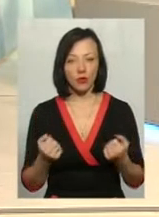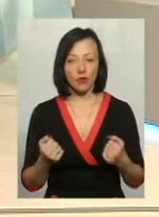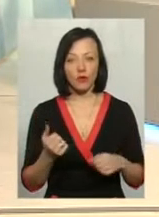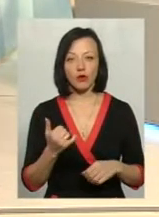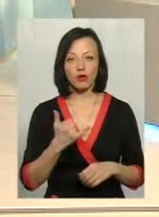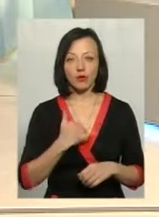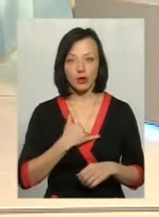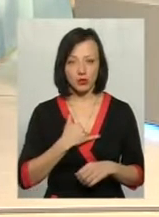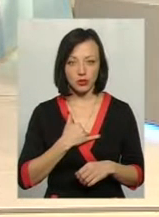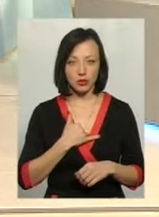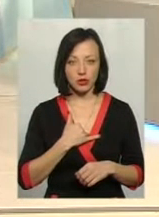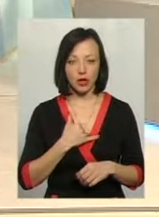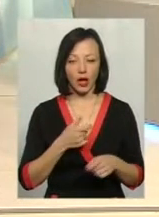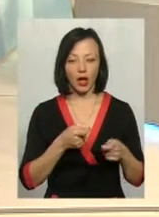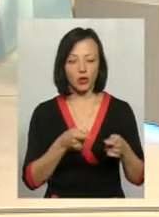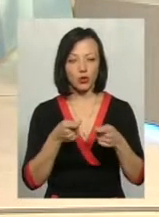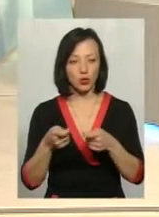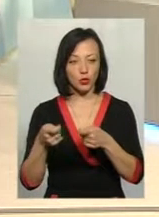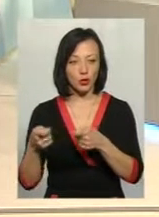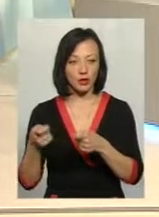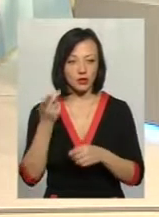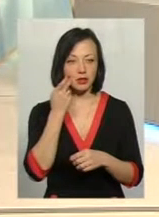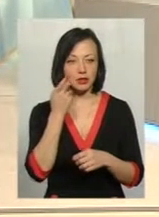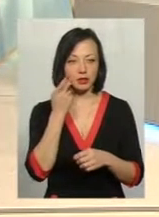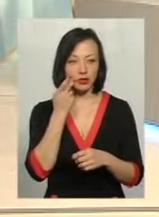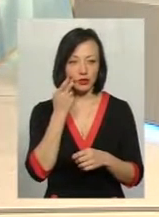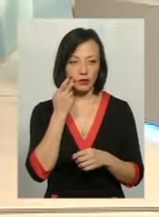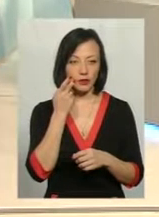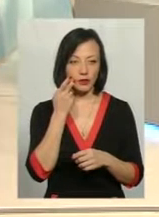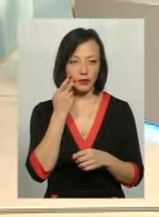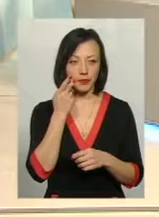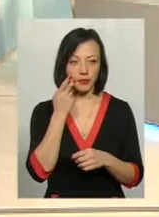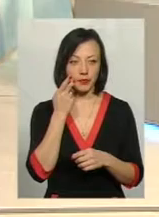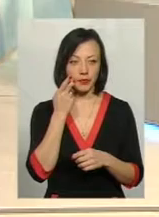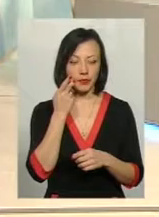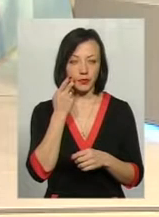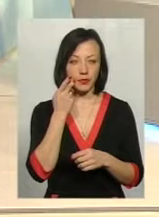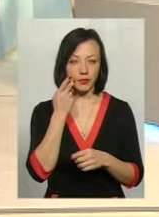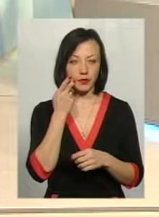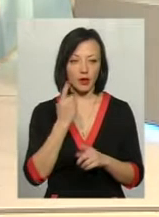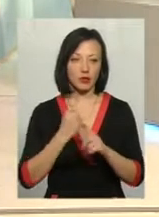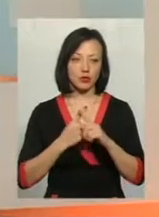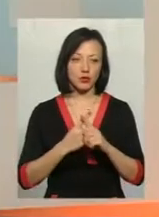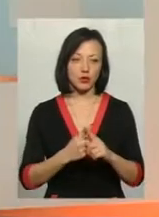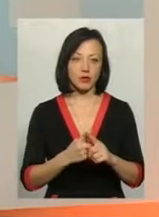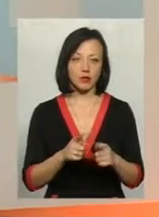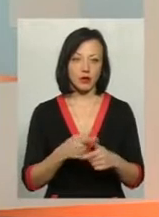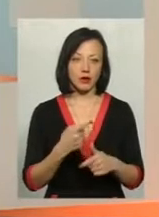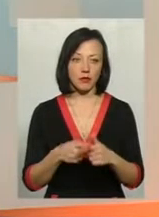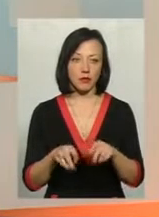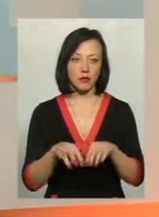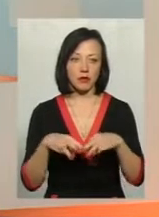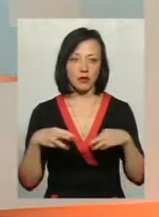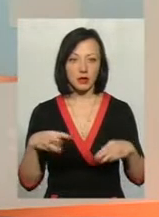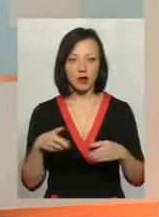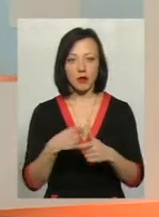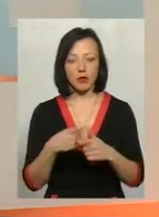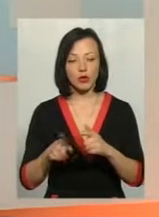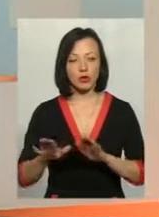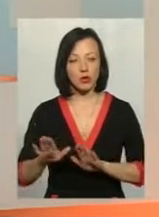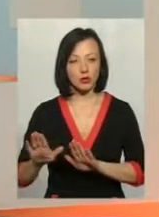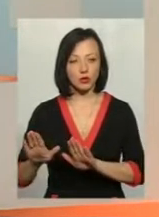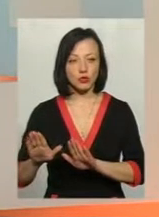наших турах нас завжди супроводжує або міністр, або хтось із заступників міністра, і,